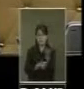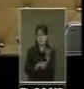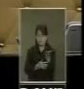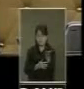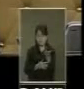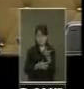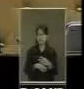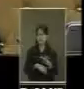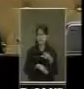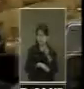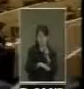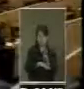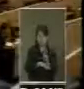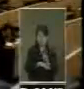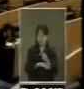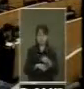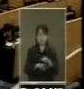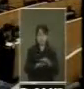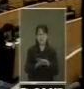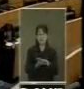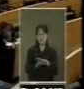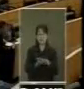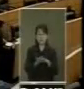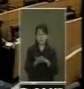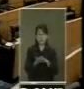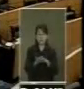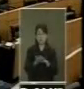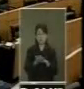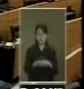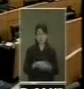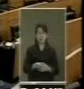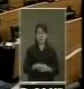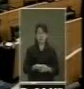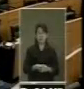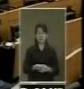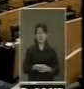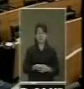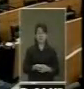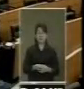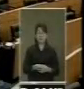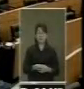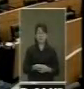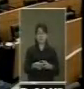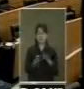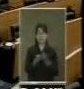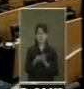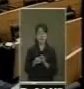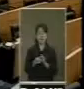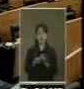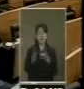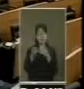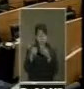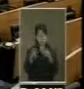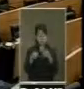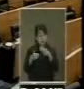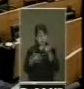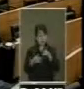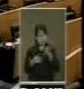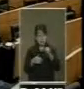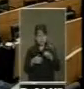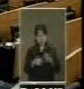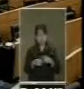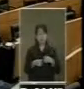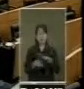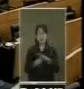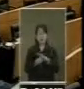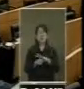ท่านประธานที่รบครับขออภัยท่านนะครับเพราะว่าขออนุญาตเรื่องพาดพิงสักนิดนะครับ ผ